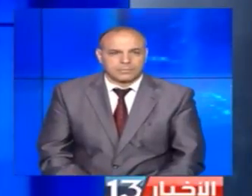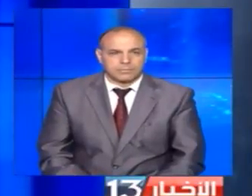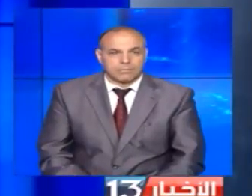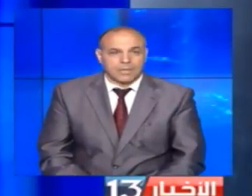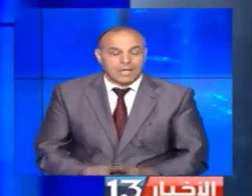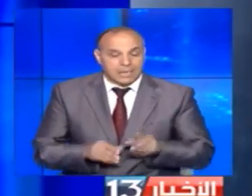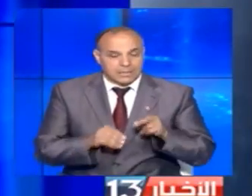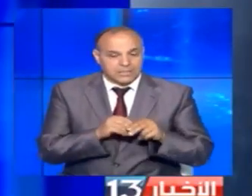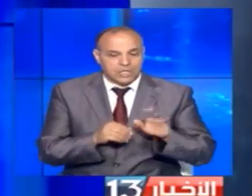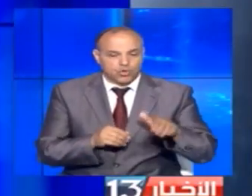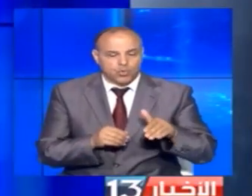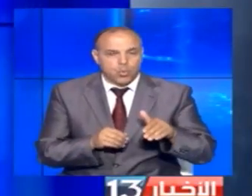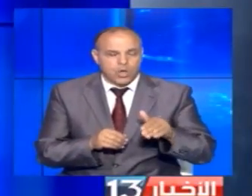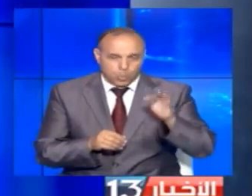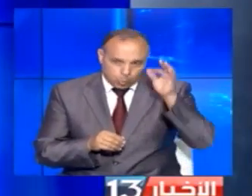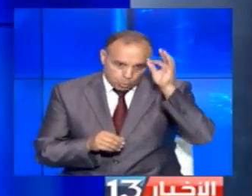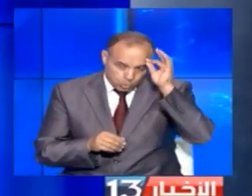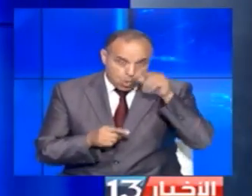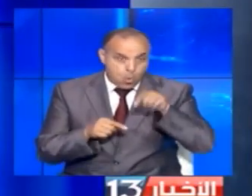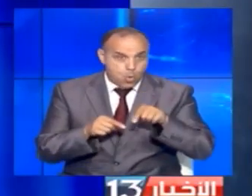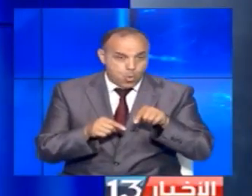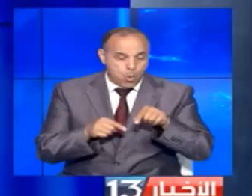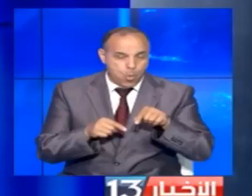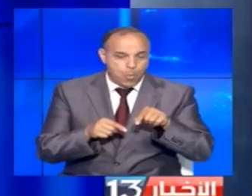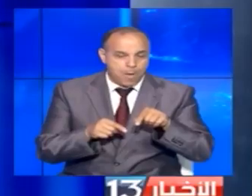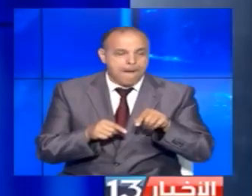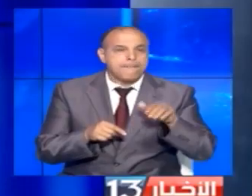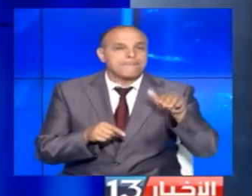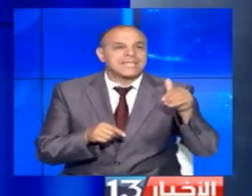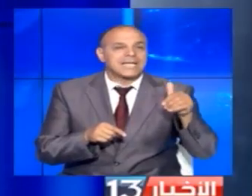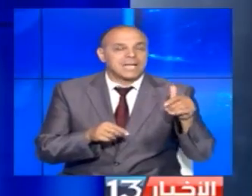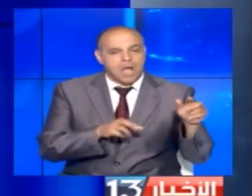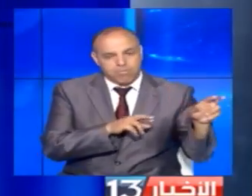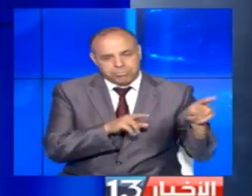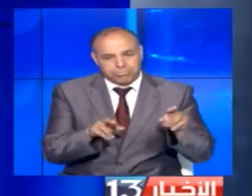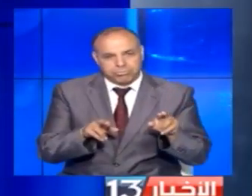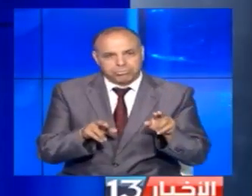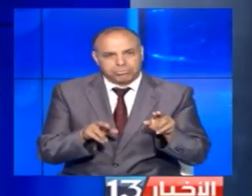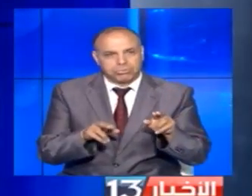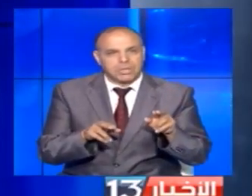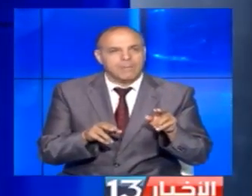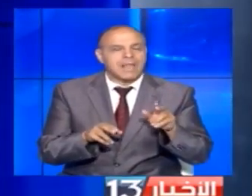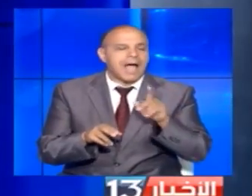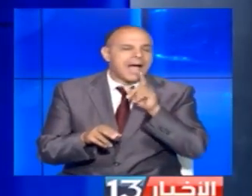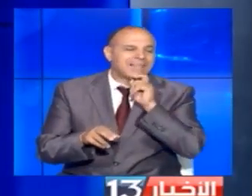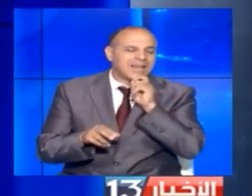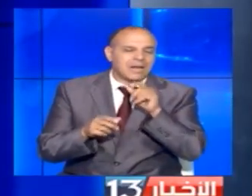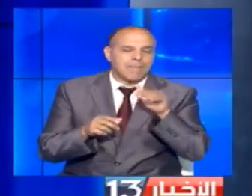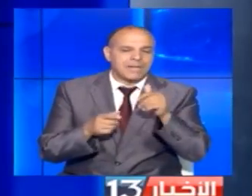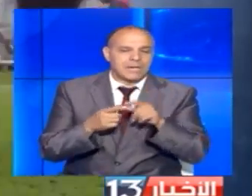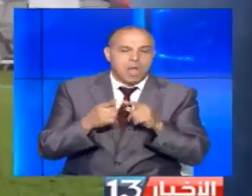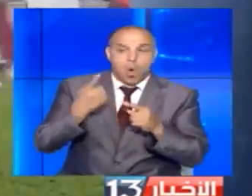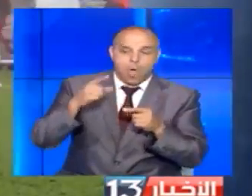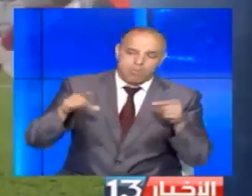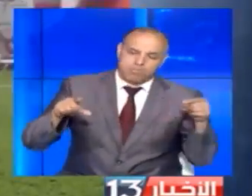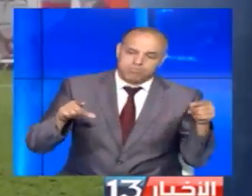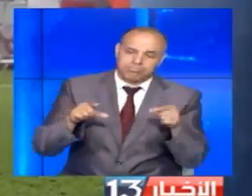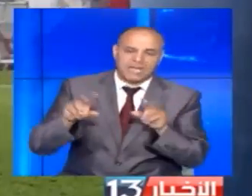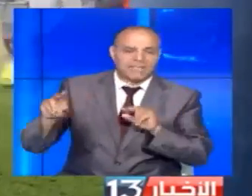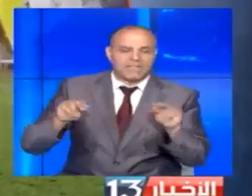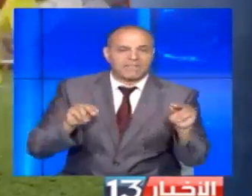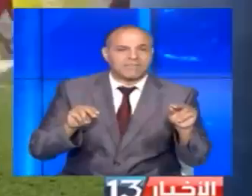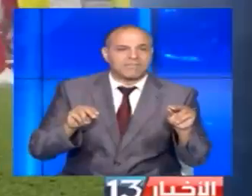دشن اللاعب الدولي التونسي يوسف المساكني عودته لناديه الدحيل القطري بتسجيل هدف